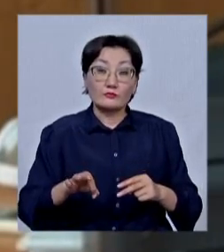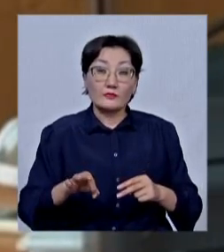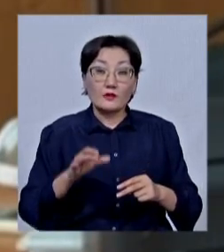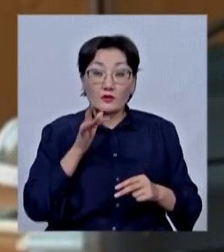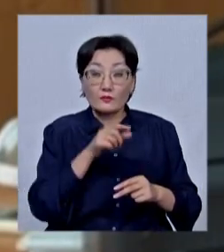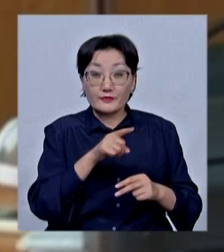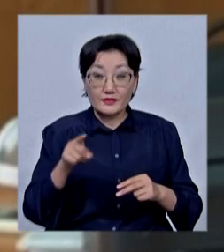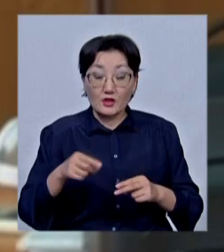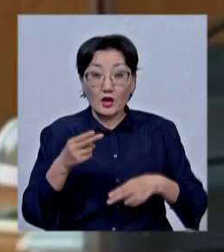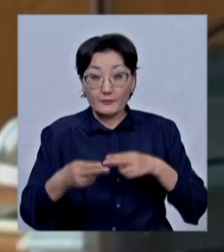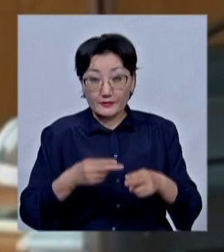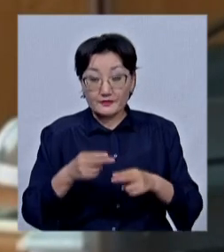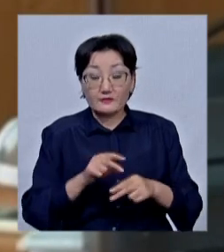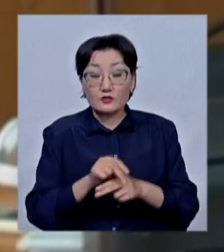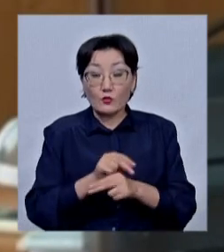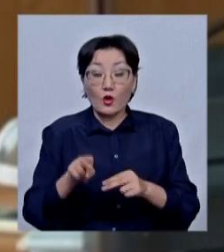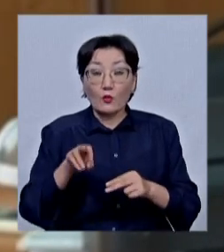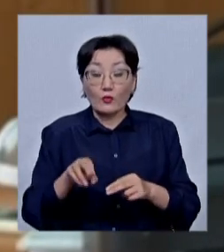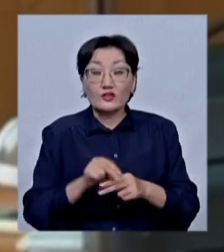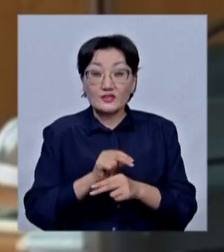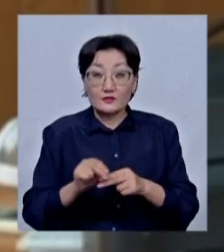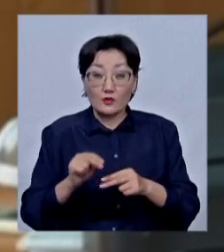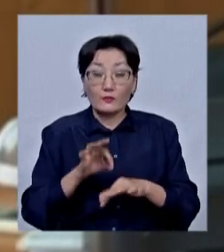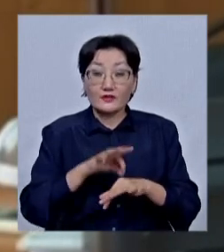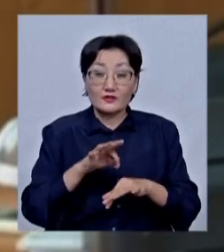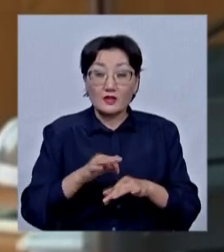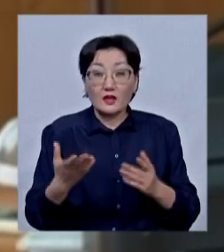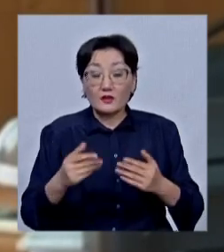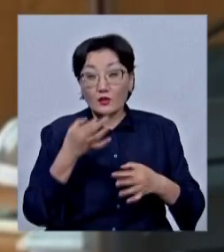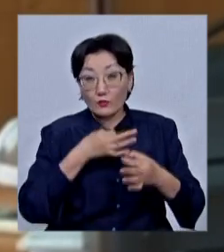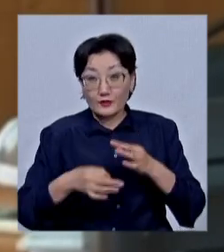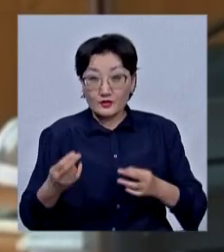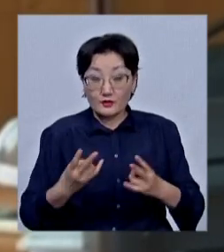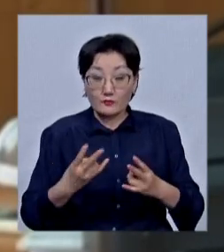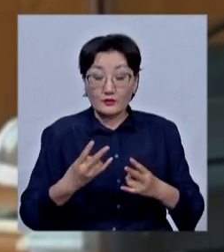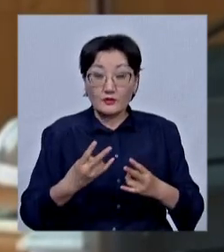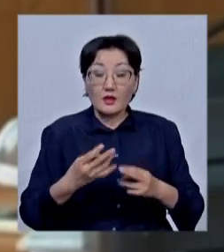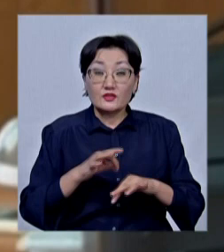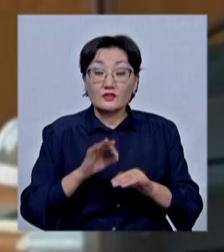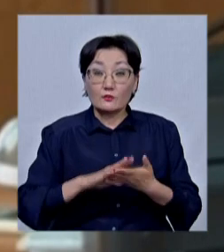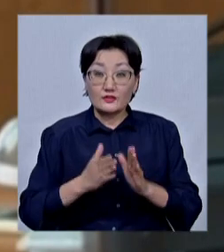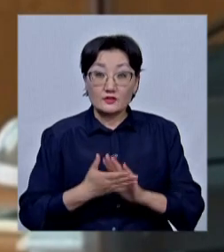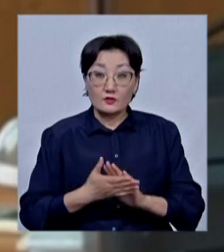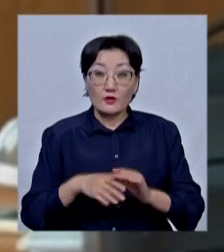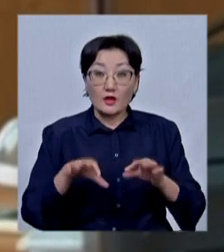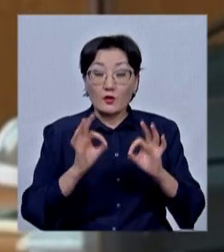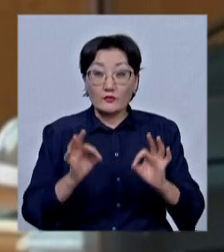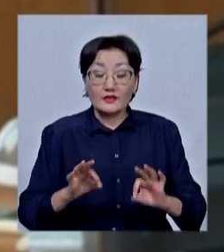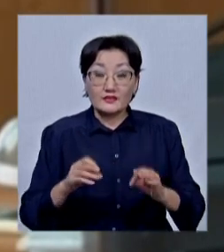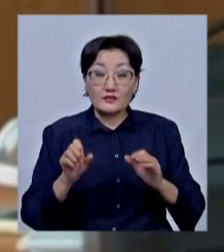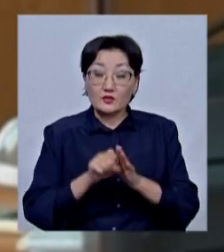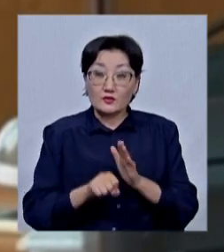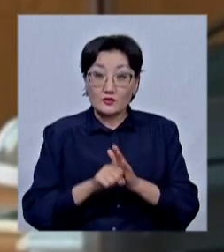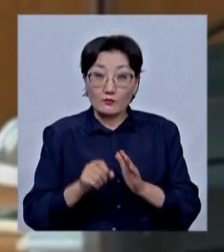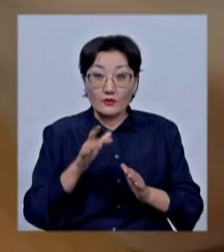срокам оперативного лечения, по лечению больных, какие медикаменты сейчас можно с учетом эпидобстановки осенне-зимнего периода, какие